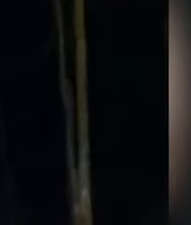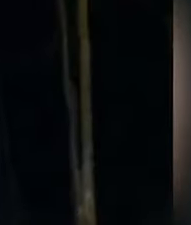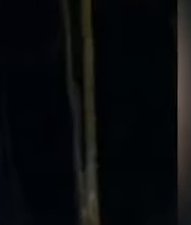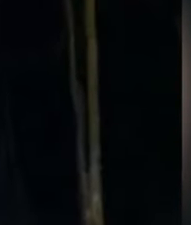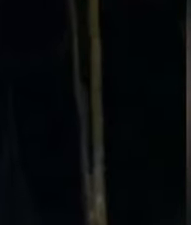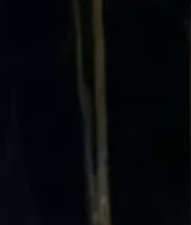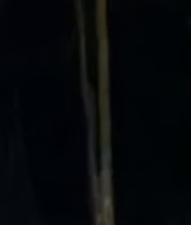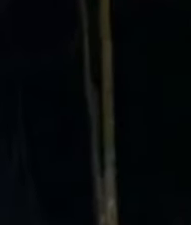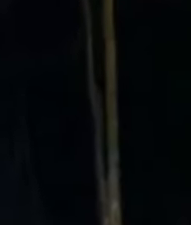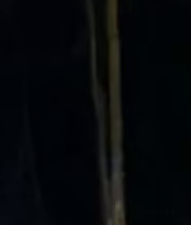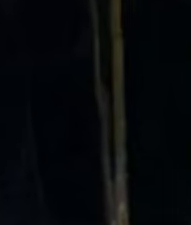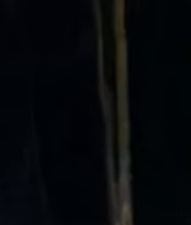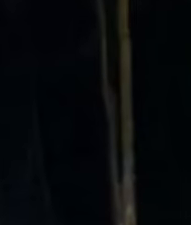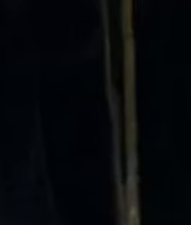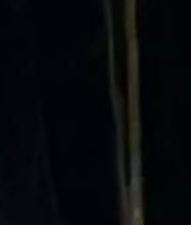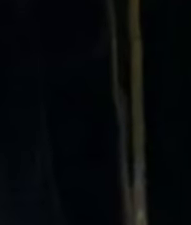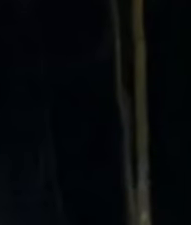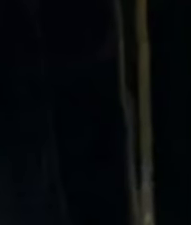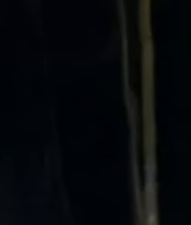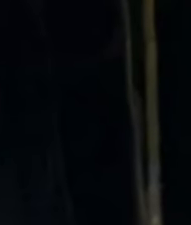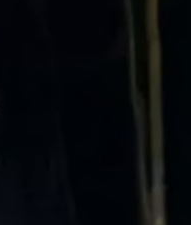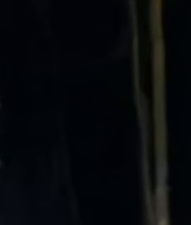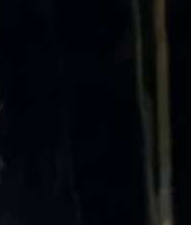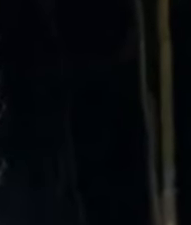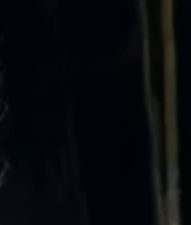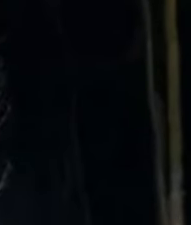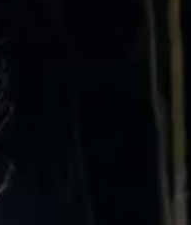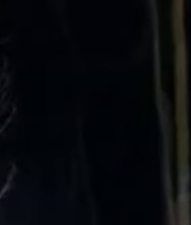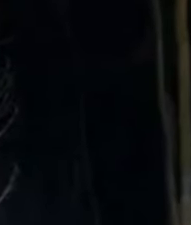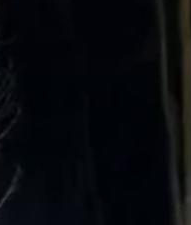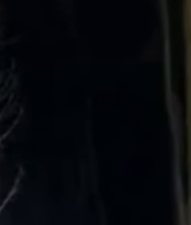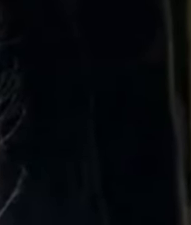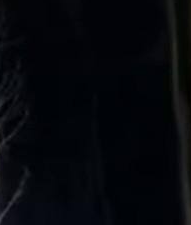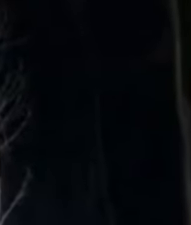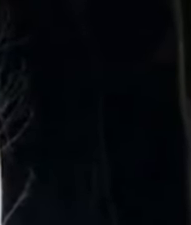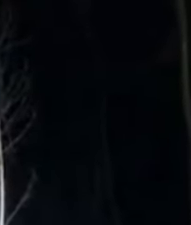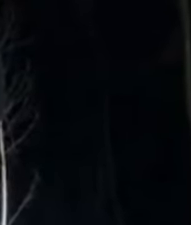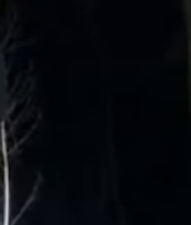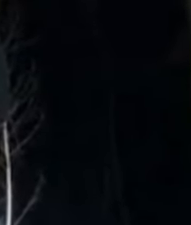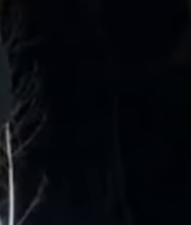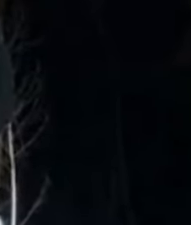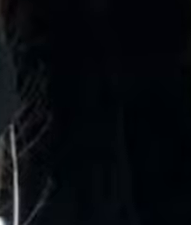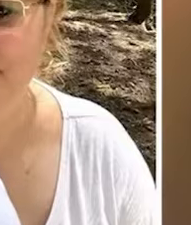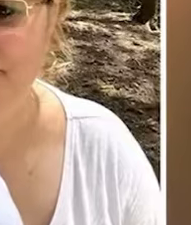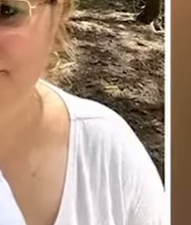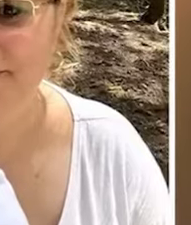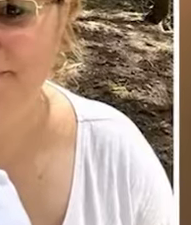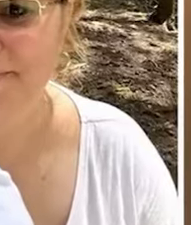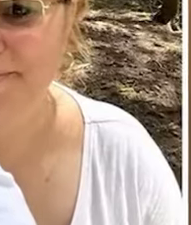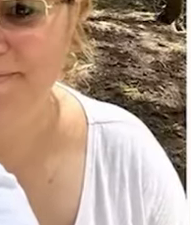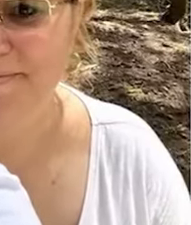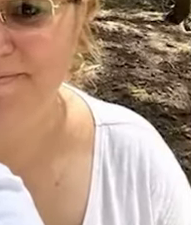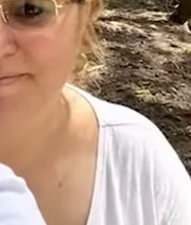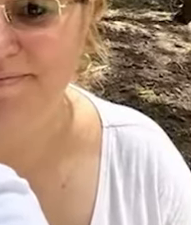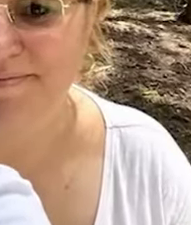cu mirajul puterii. Mesajul transmis de Silvestru Șoșoacă prin scrisoarea deschisă postată pe rețelele de socializare vine după ce soția sa